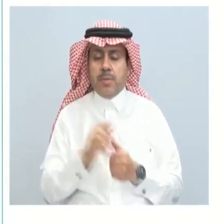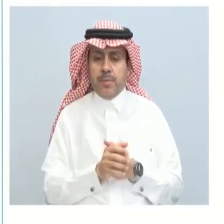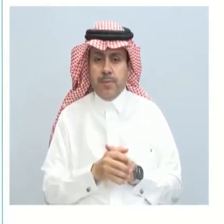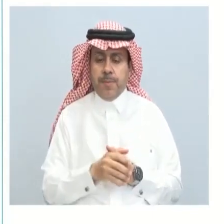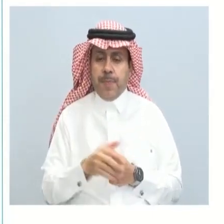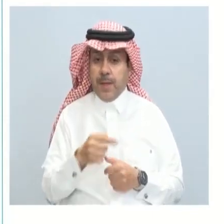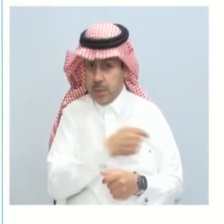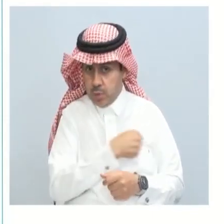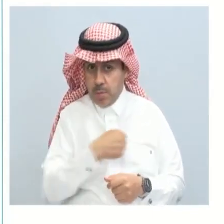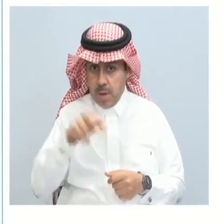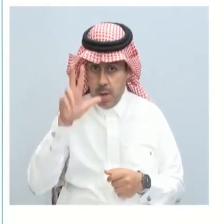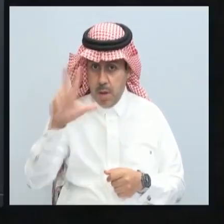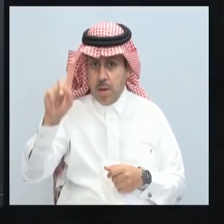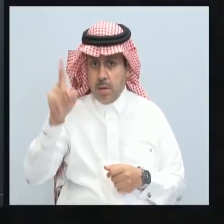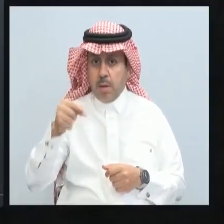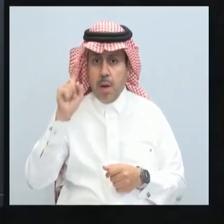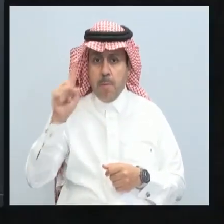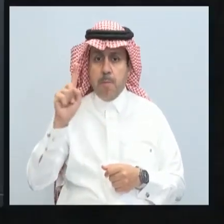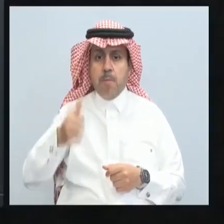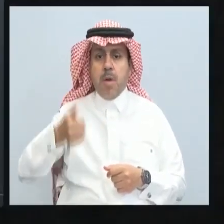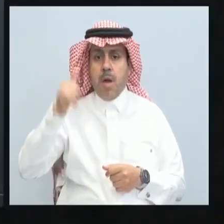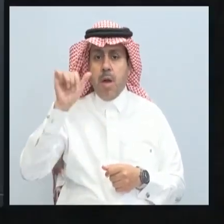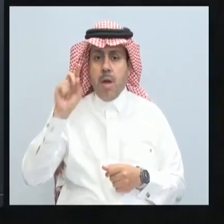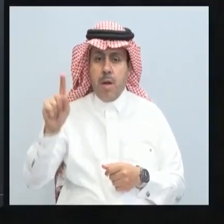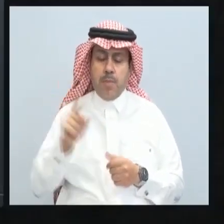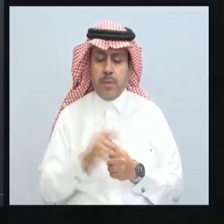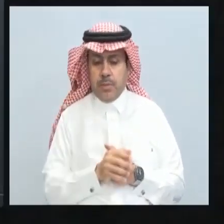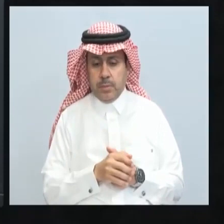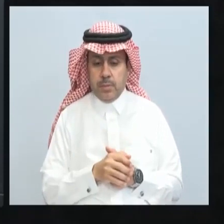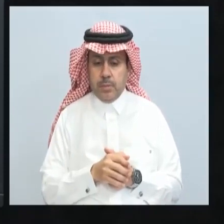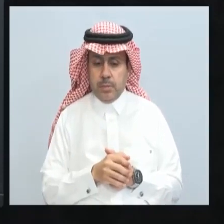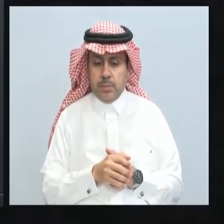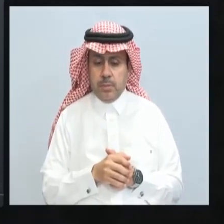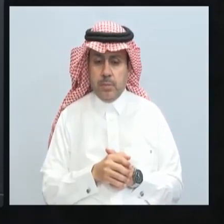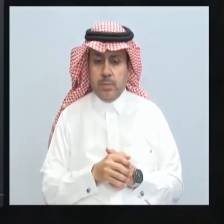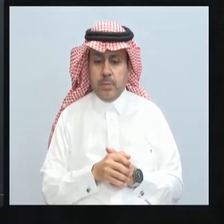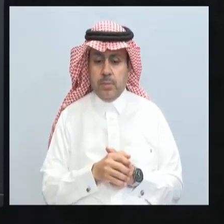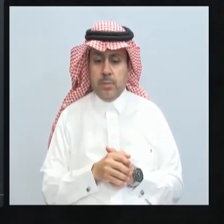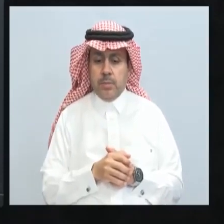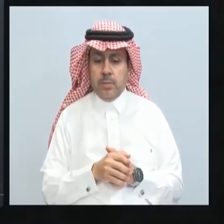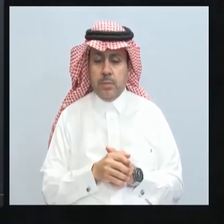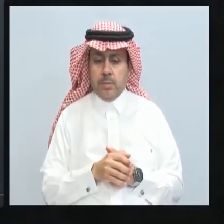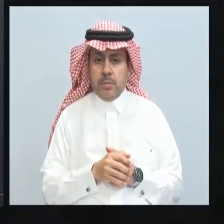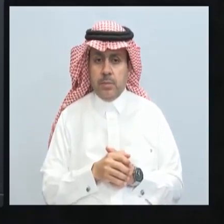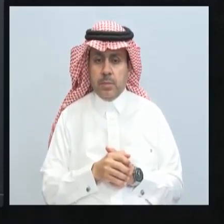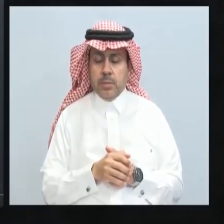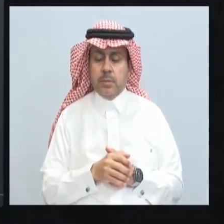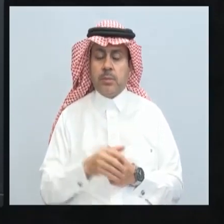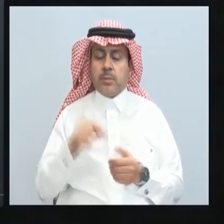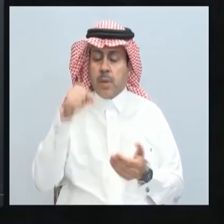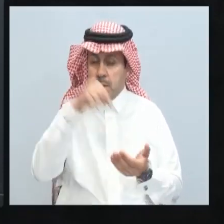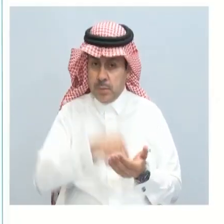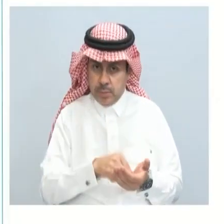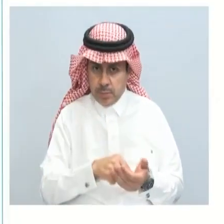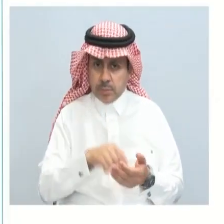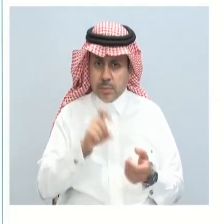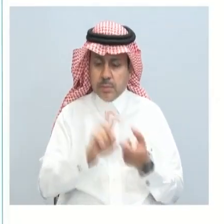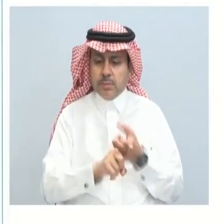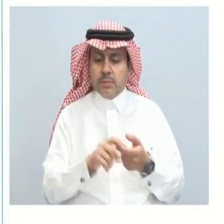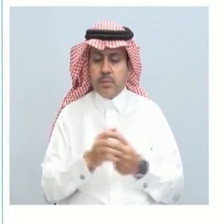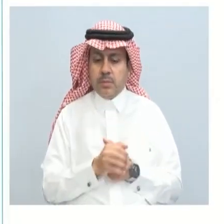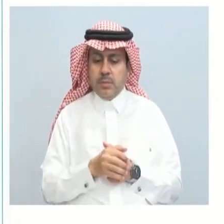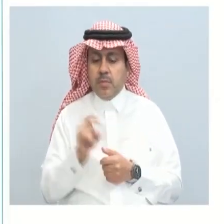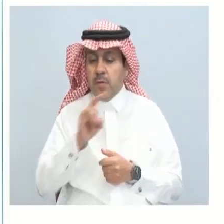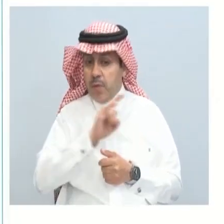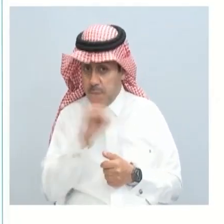جمع ربيبه كما قال تعالى وربائبكم اللاتي في حجوركم من نسائكم اللاتي دخل لتم بهن فلا